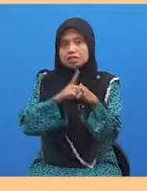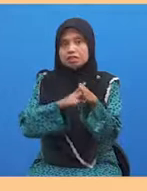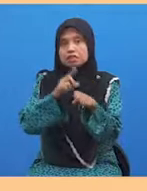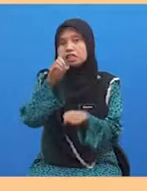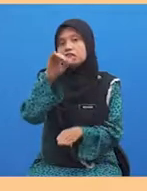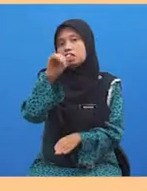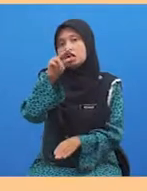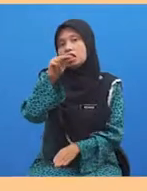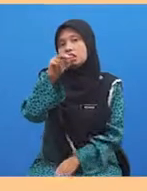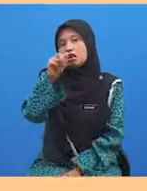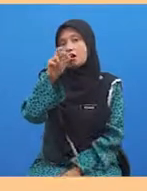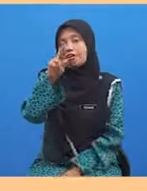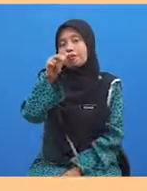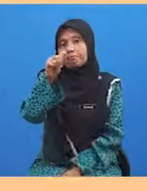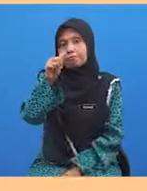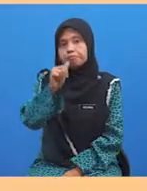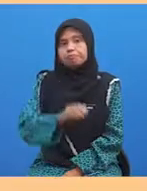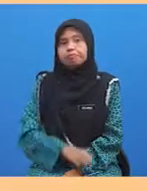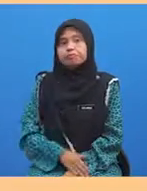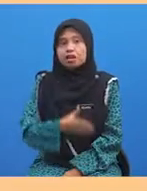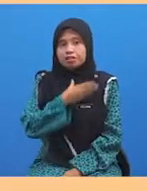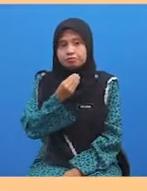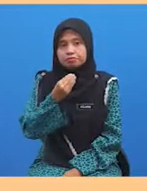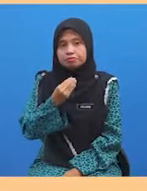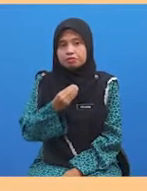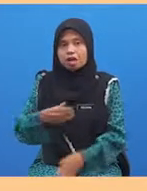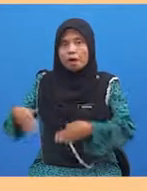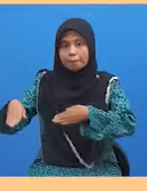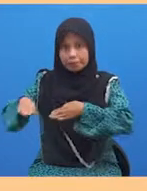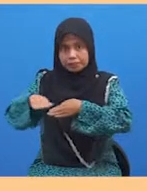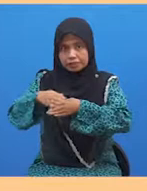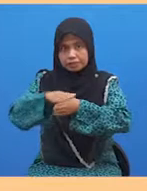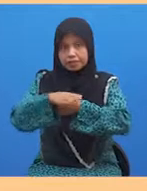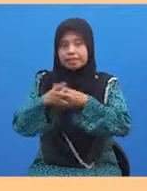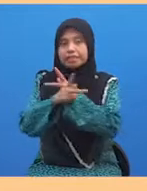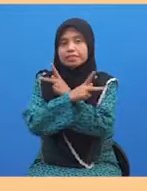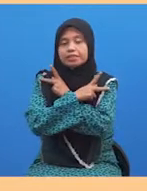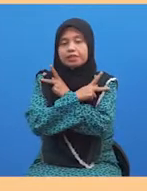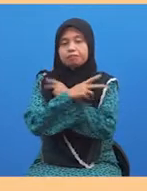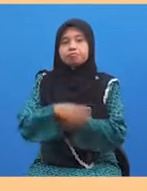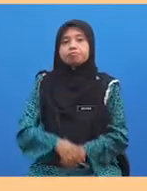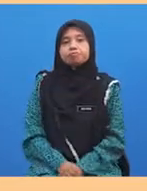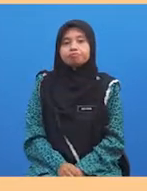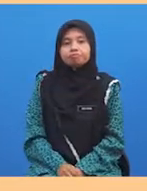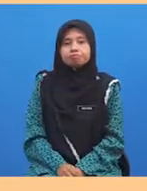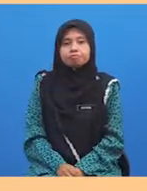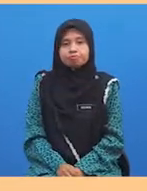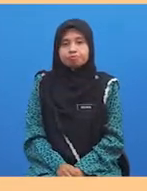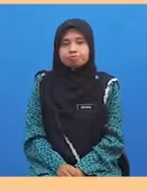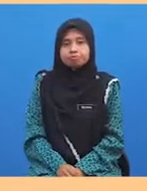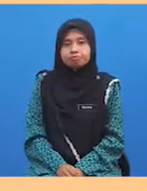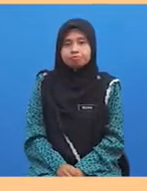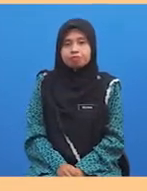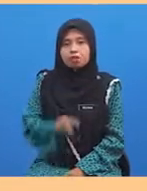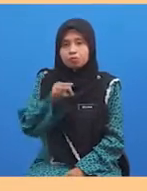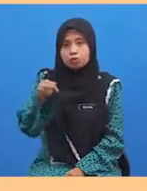karya Dayang Nur dan novel Pantai Kasih karya Azman Nordin.